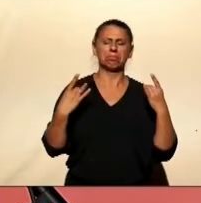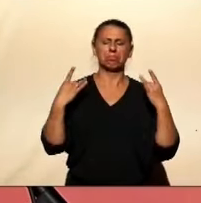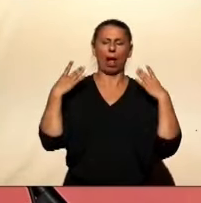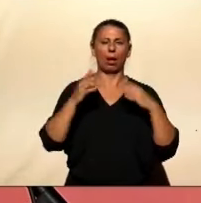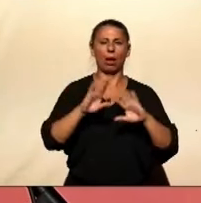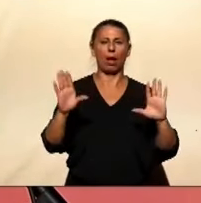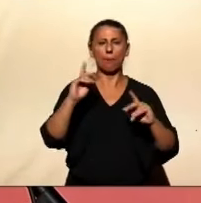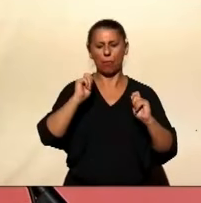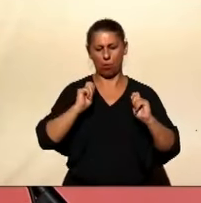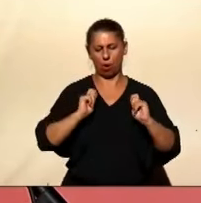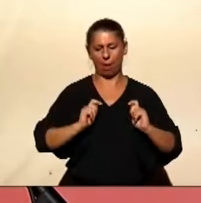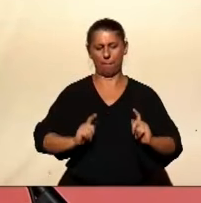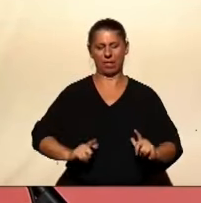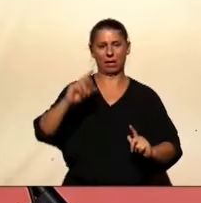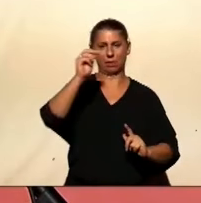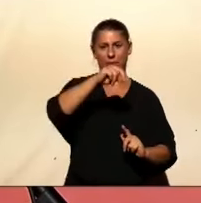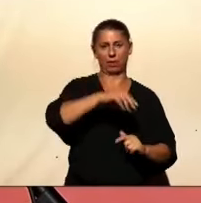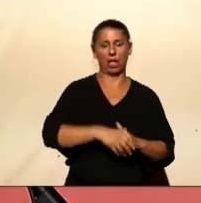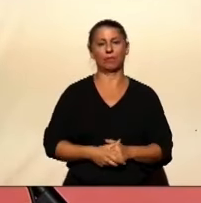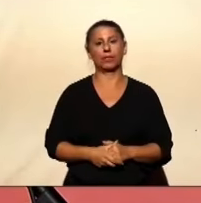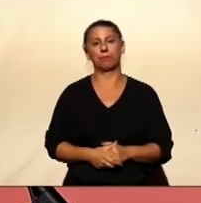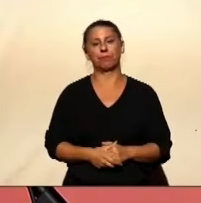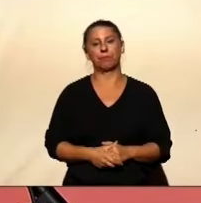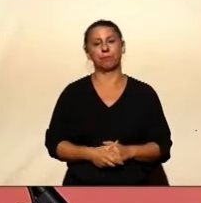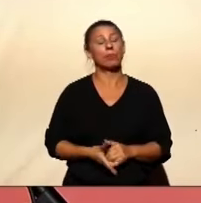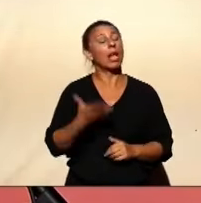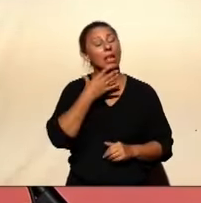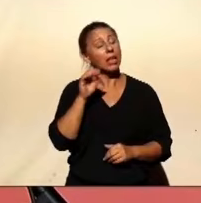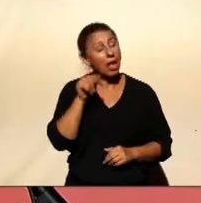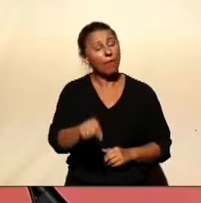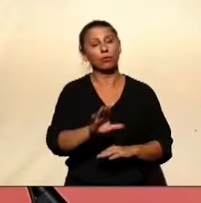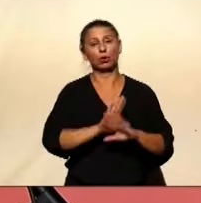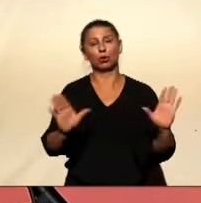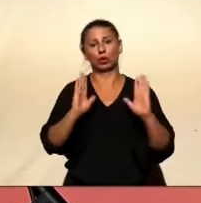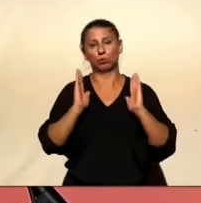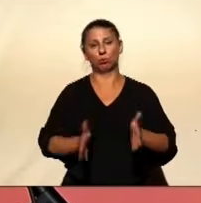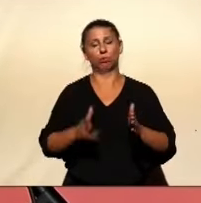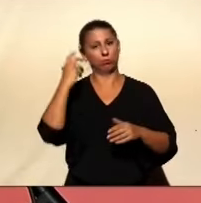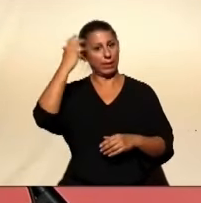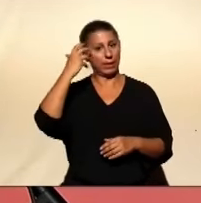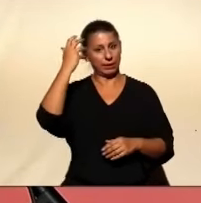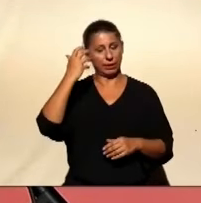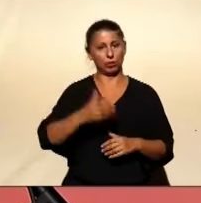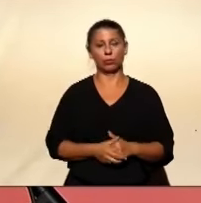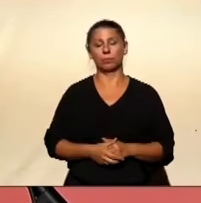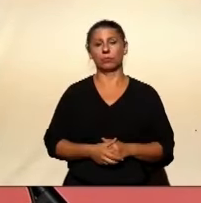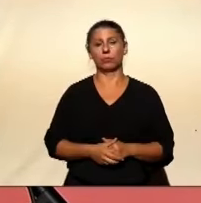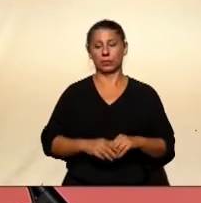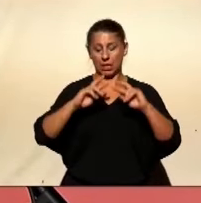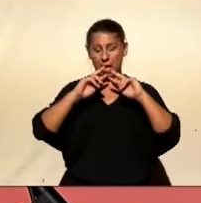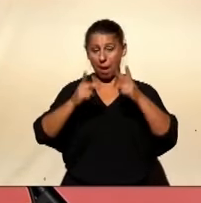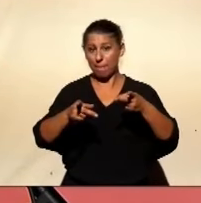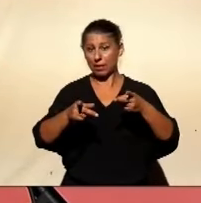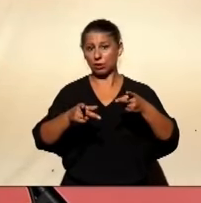από την καπιταλιστική εκμετάλλευση. Γι' αυτό και μπορέσαμε να μελετήσουμε και να